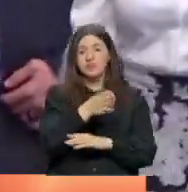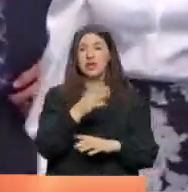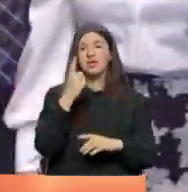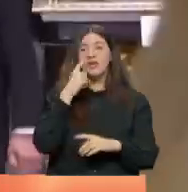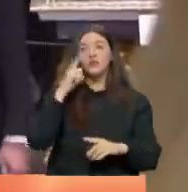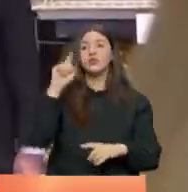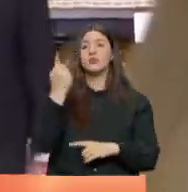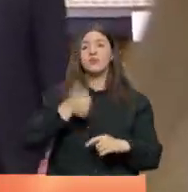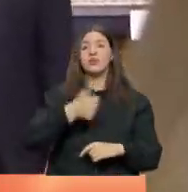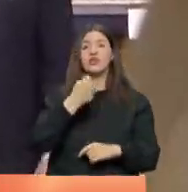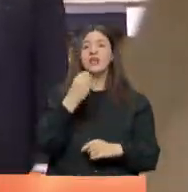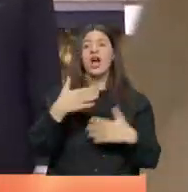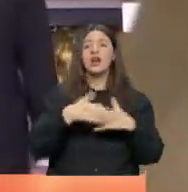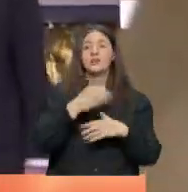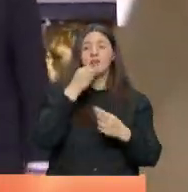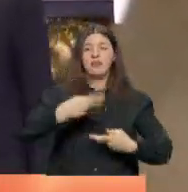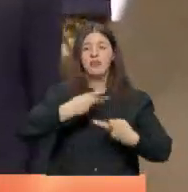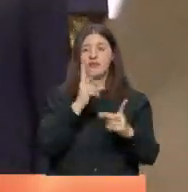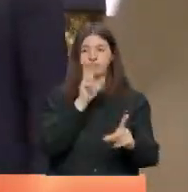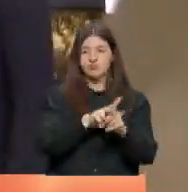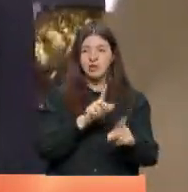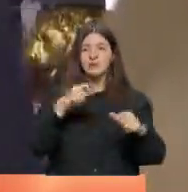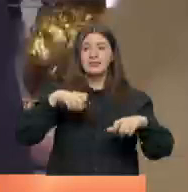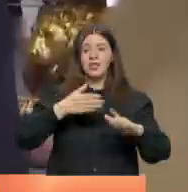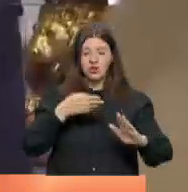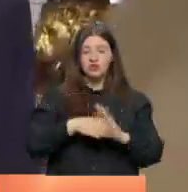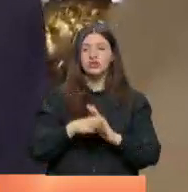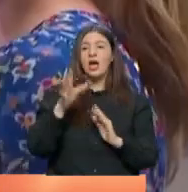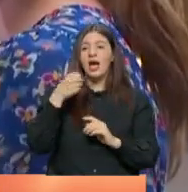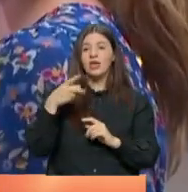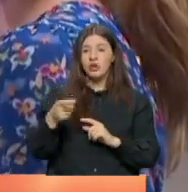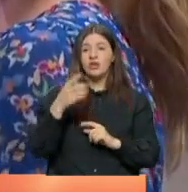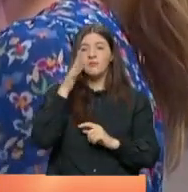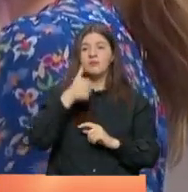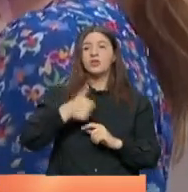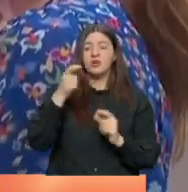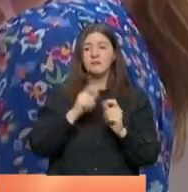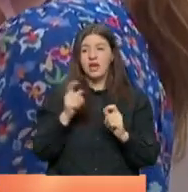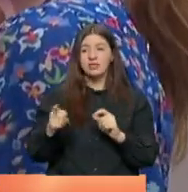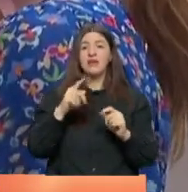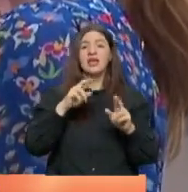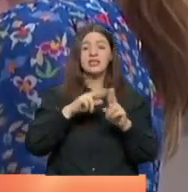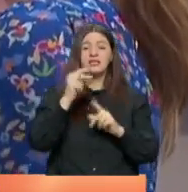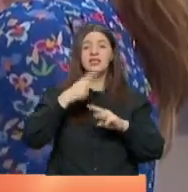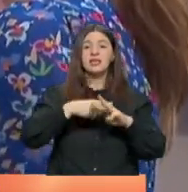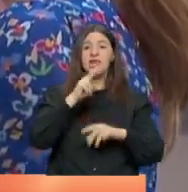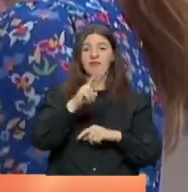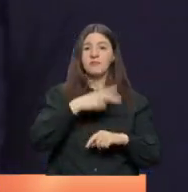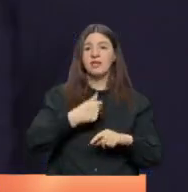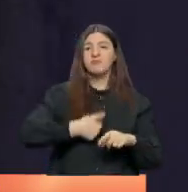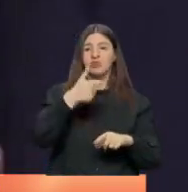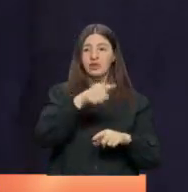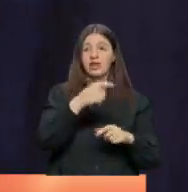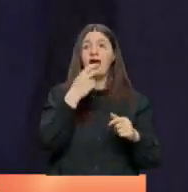hükümet başkanları için verilen akşam yemeği davetindeydi. Salona girişte Erdoğan, ABD Başkanı Biden ve Kiev Belediye Başkanı Vitali